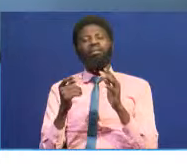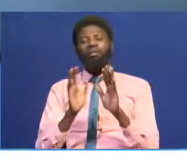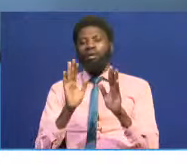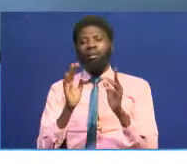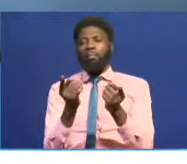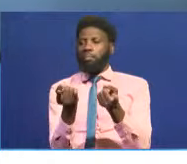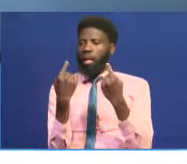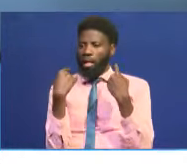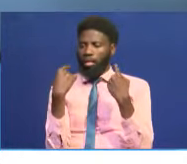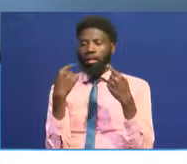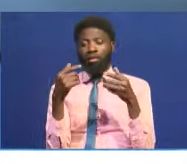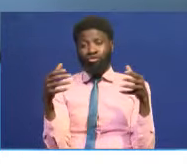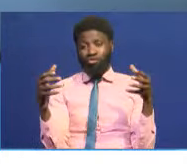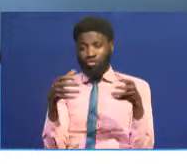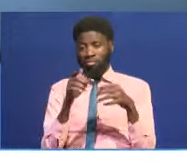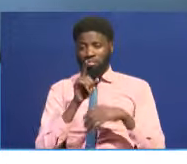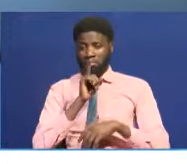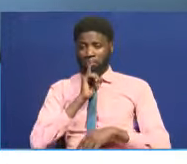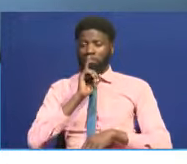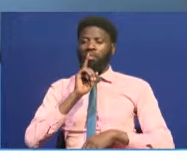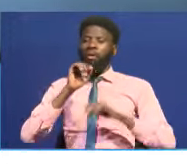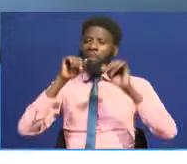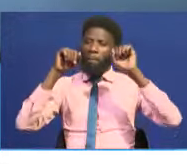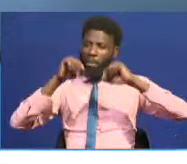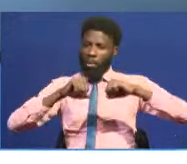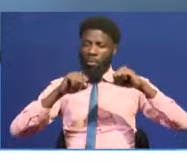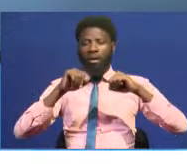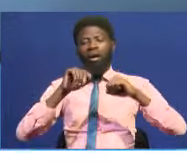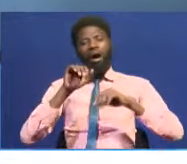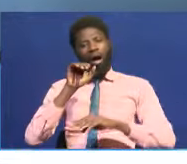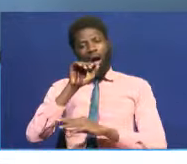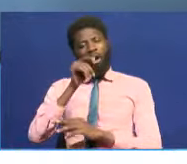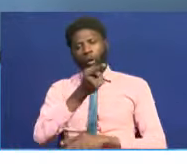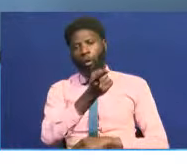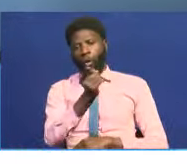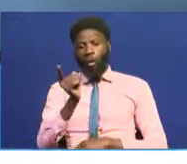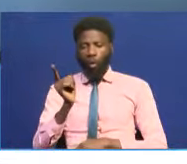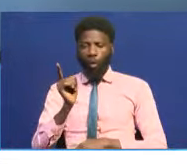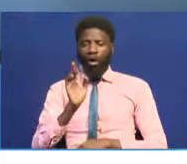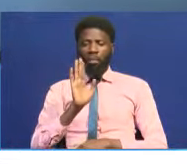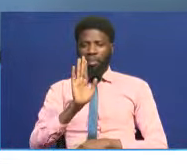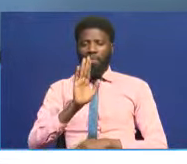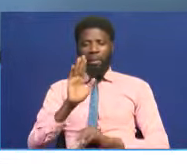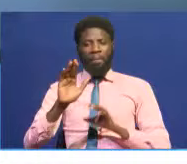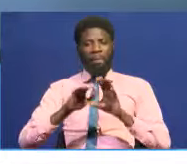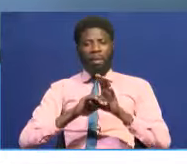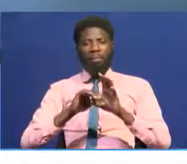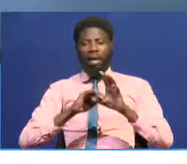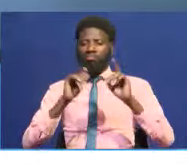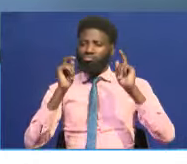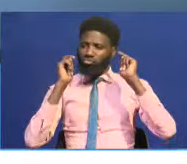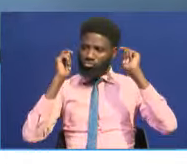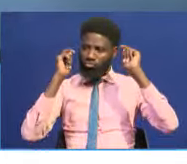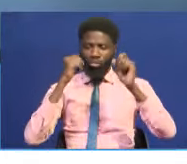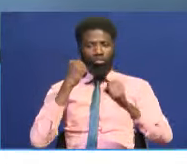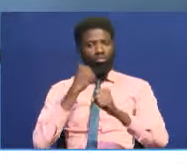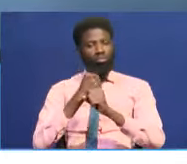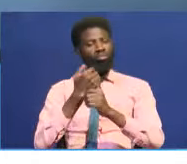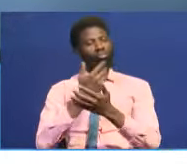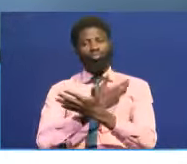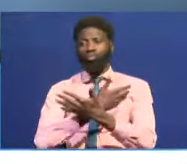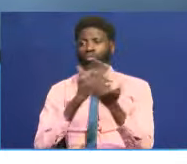kimetishia kuitisha mgomo wa nchi nzima wa wafanyikazi wake iwapo matakwa yao